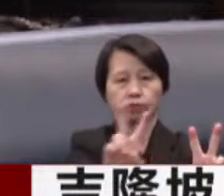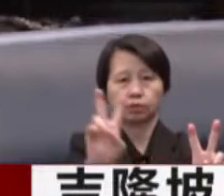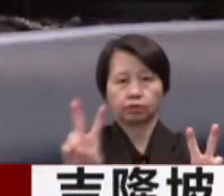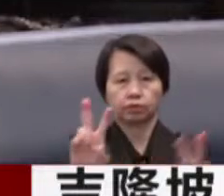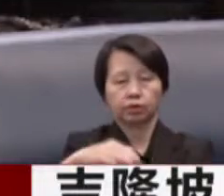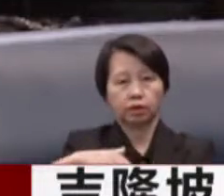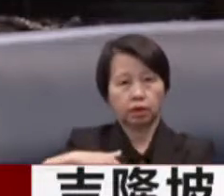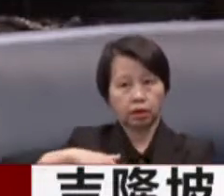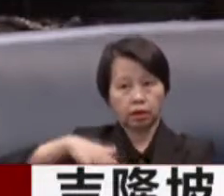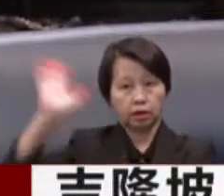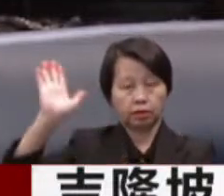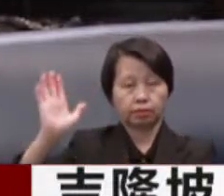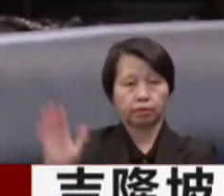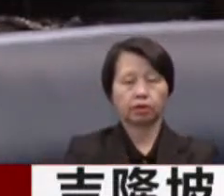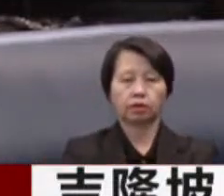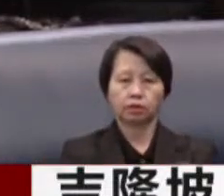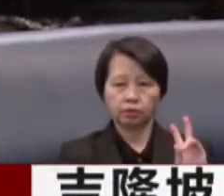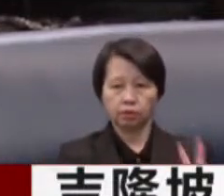lebih daripada